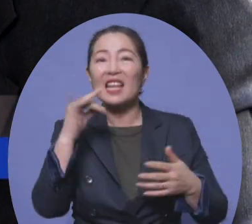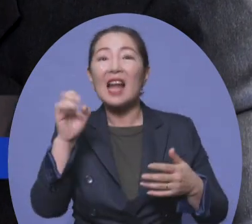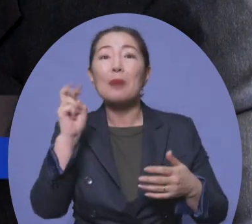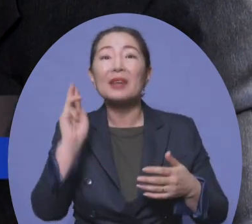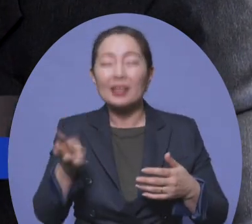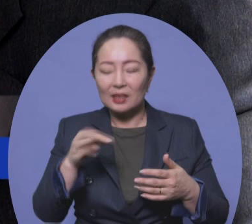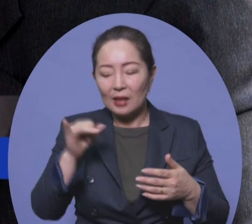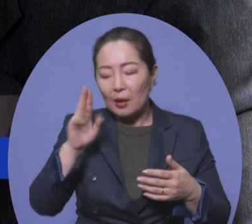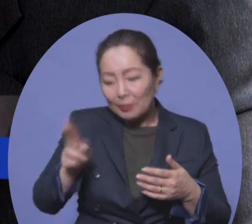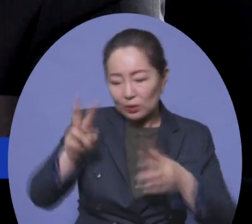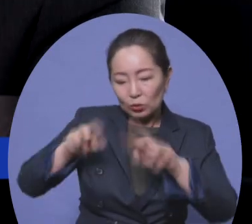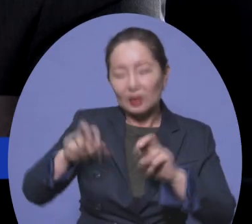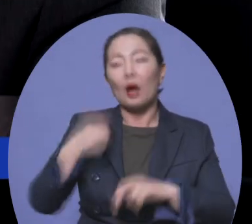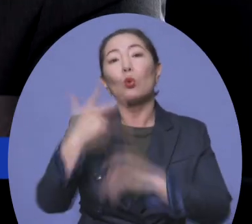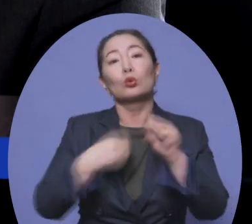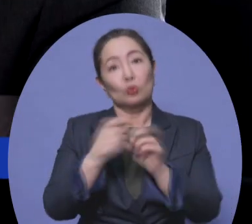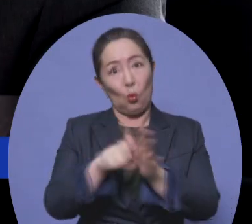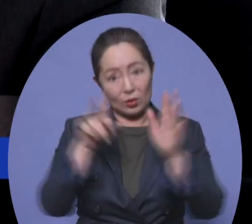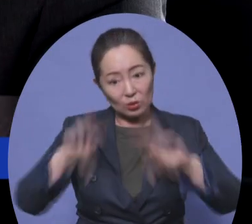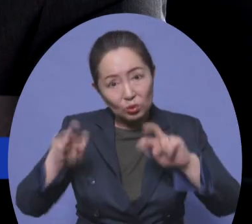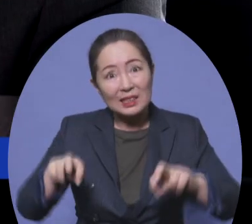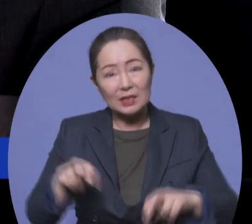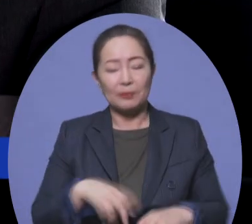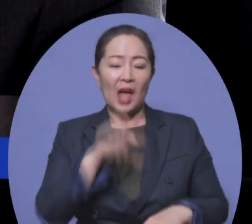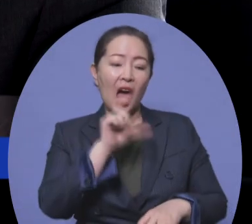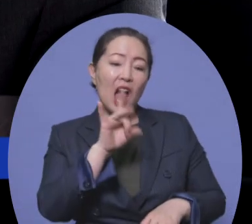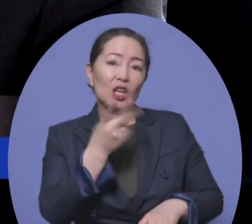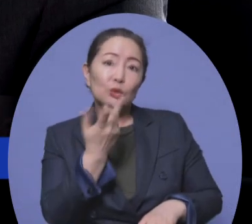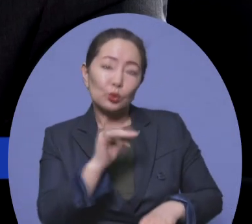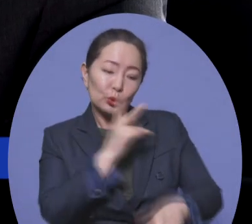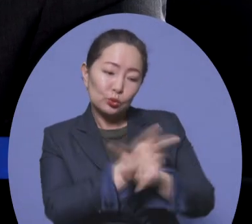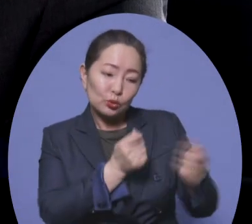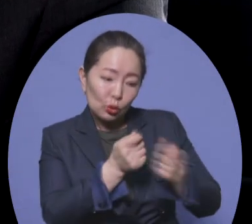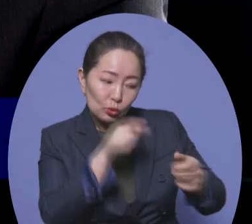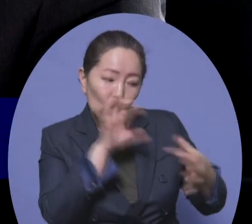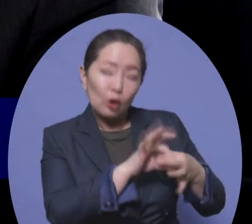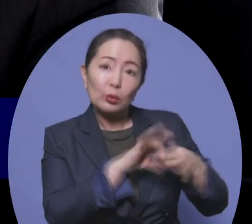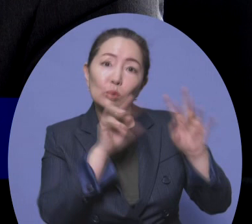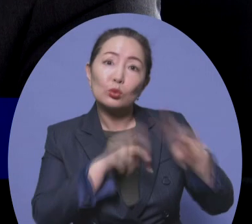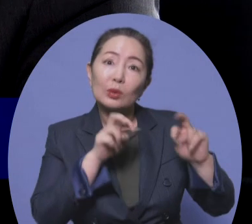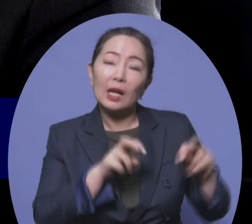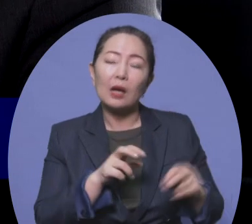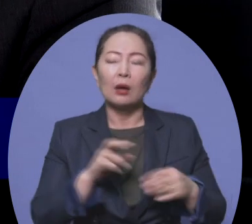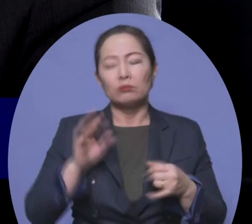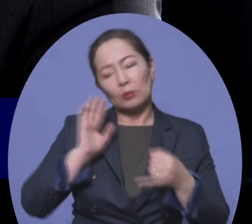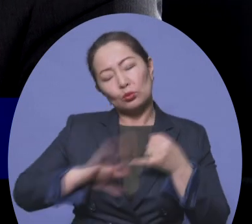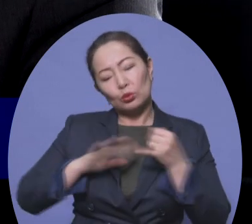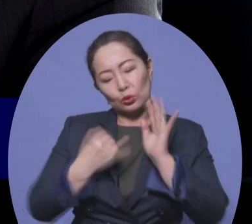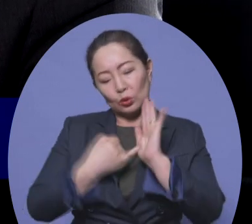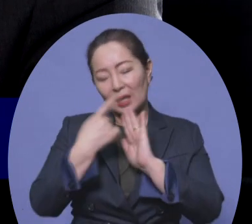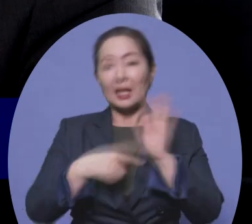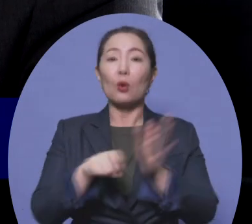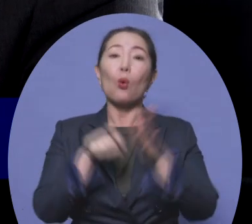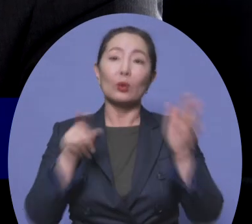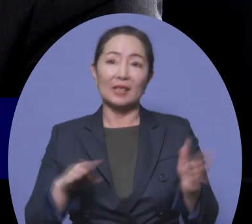3 жил үргэлжилсэн юм судалгаа. Эрхцүүн зохицуулалтын та холбоотой тэр судалгааг бид нэр сүүлийн 6